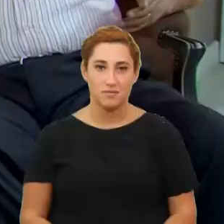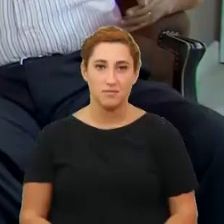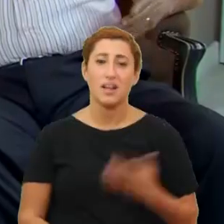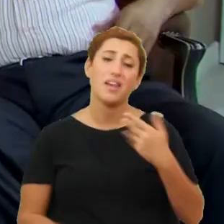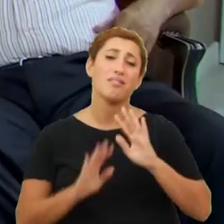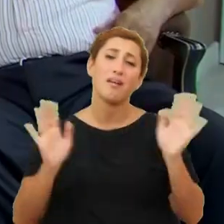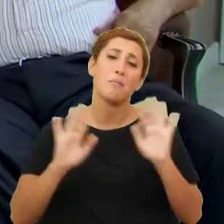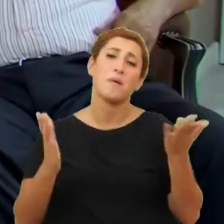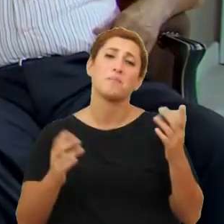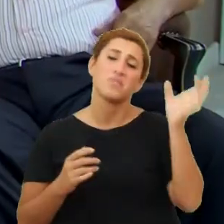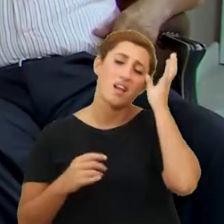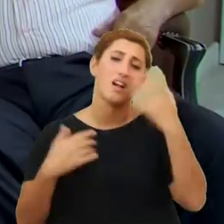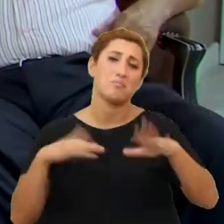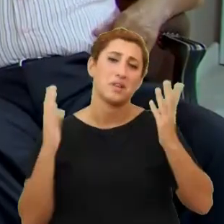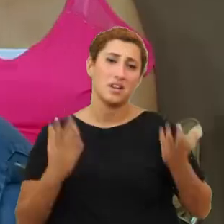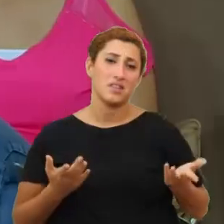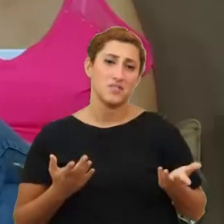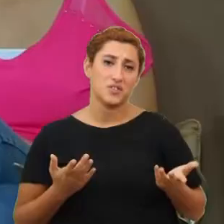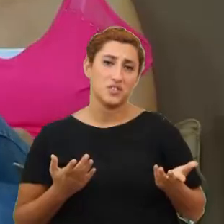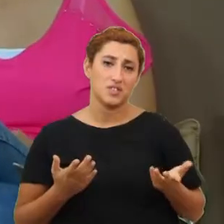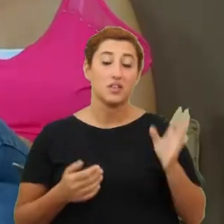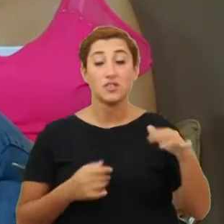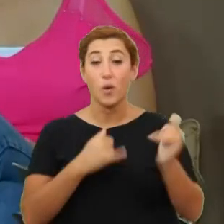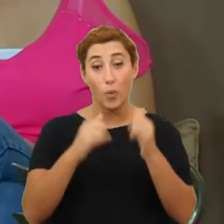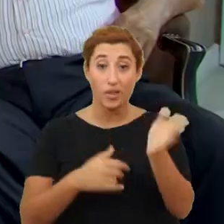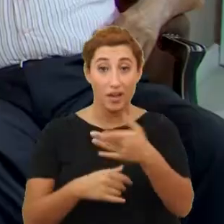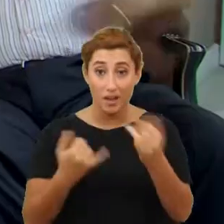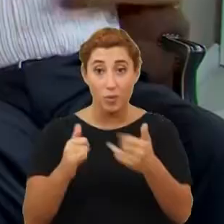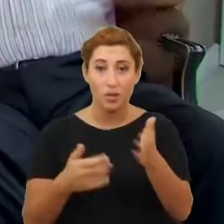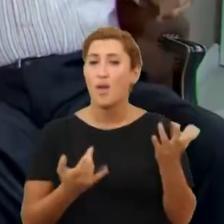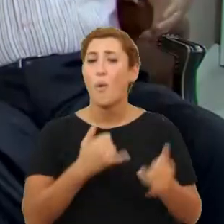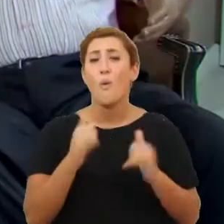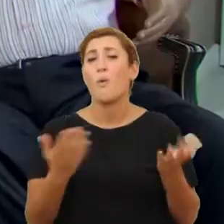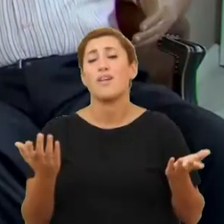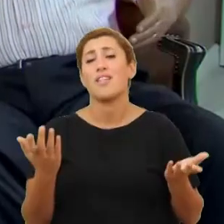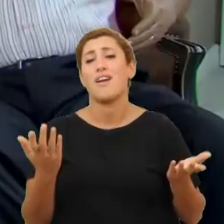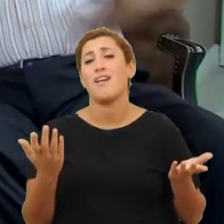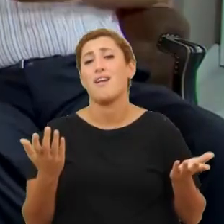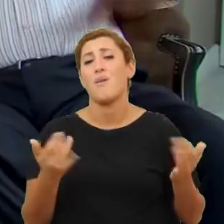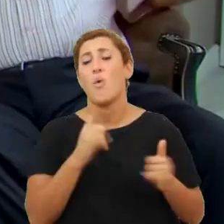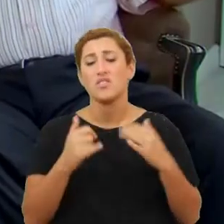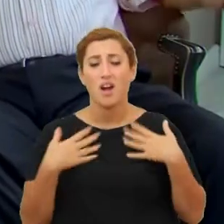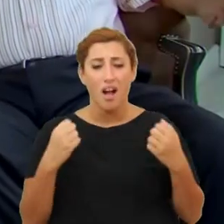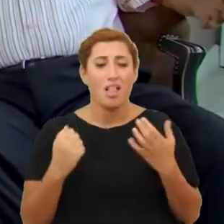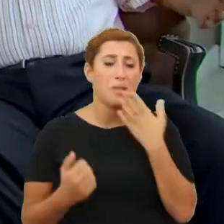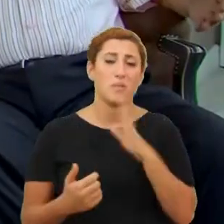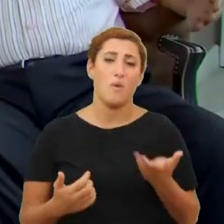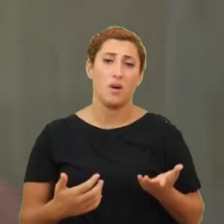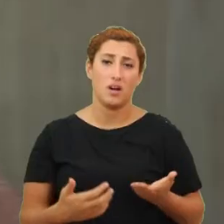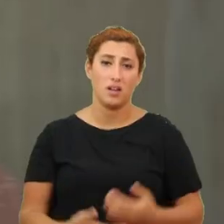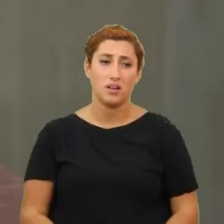Hey, tamam ya, takılmayın işte ya. Şş, hadi oyna sen de, oyna, oyna. Ne oyna ya Allah aşkına ya? Oynayacak hal mi kaldı